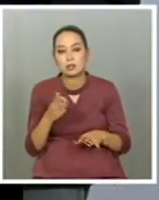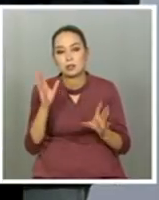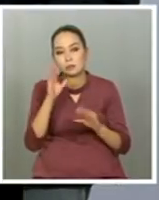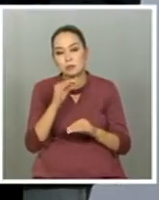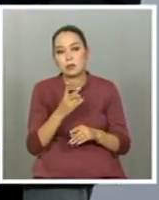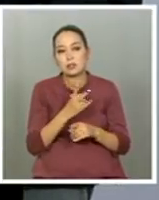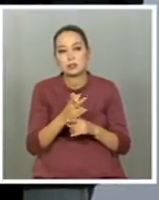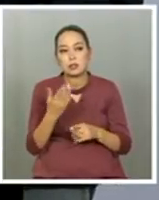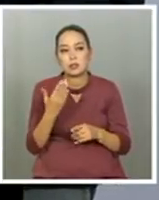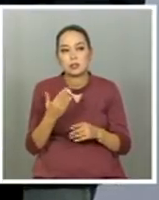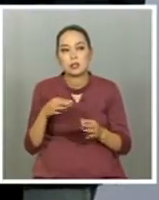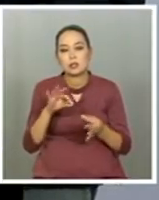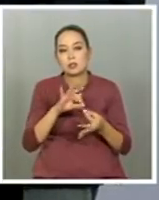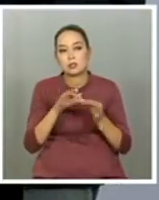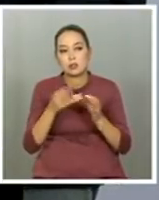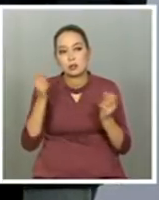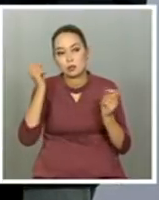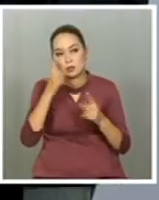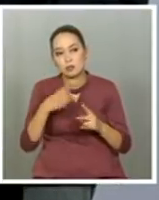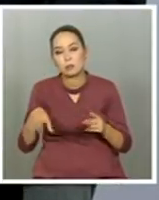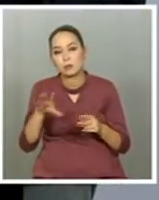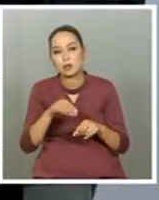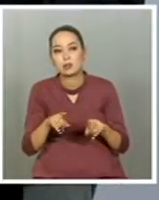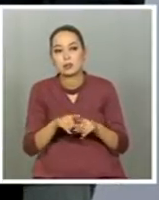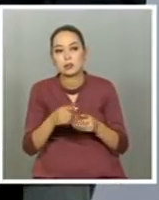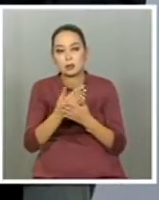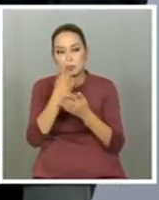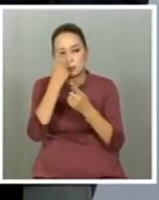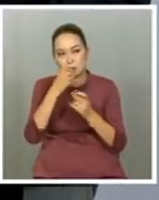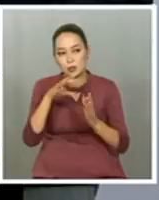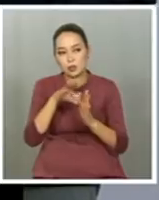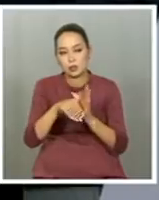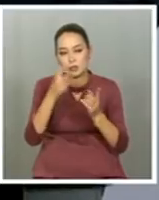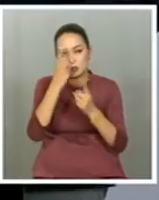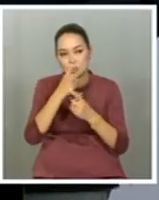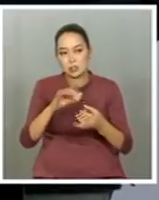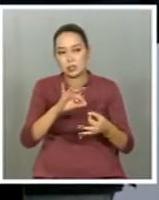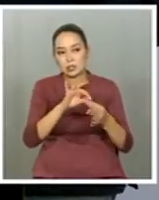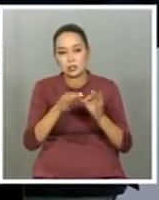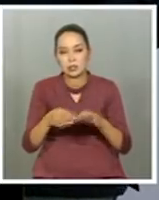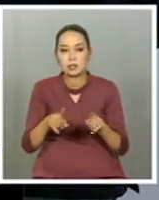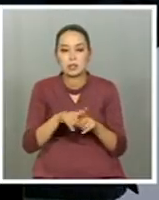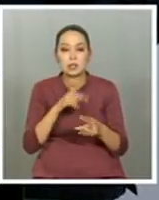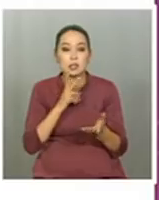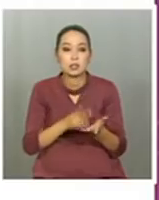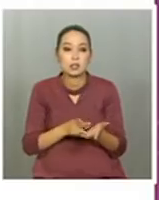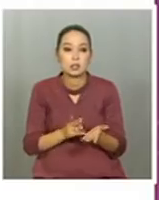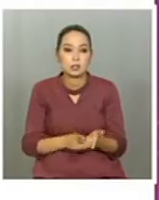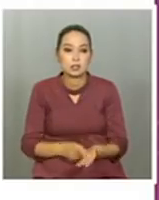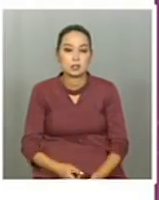туралы деректерді бұқаралық ақпарат құралдарынан алып дәлелдесеңіздер болады.